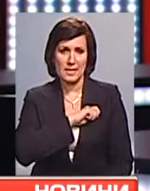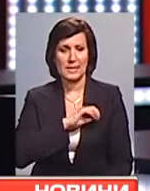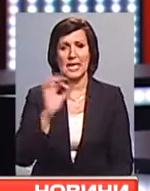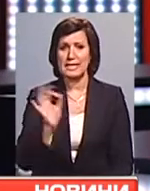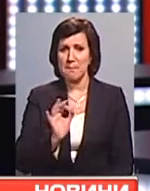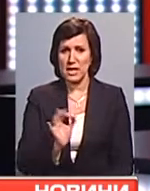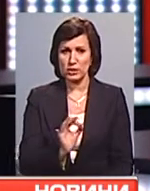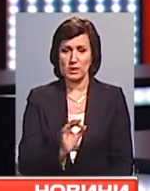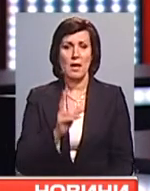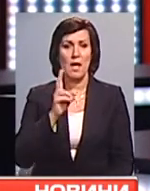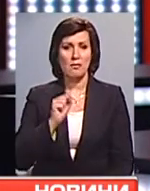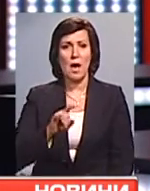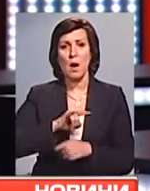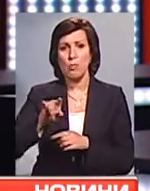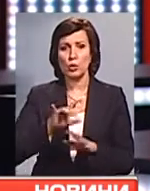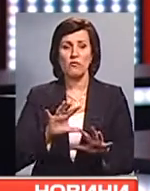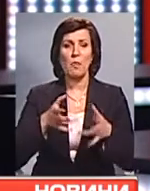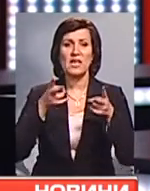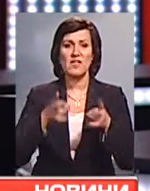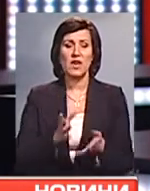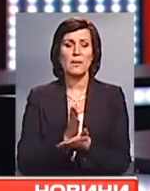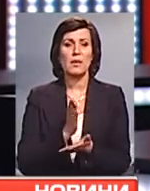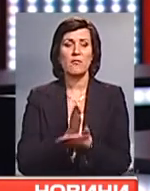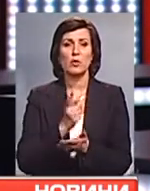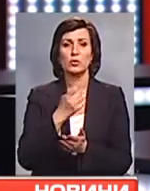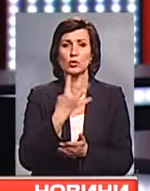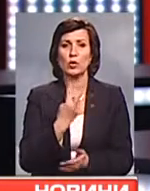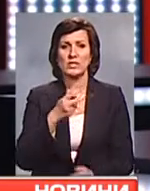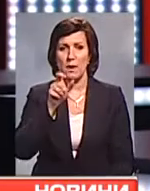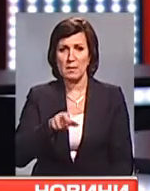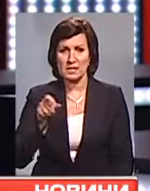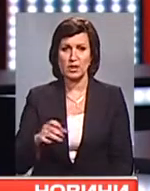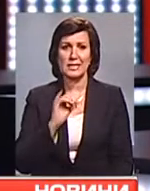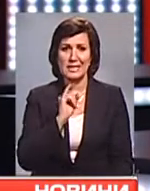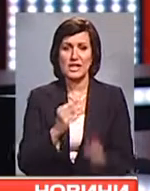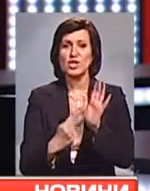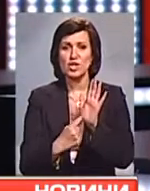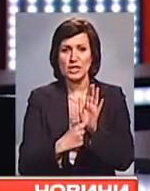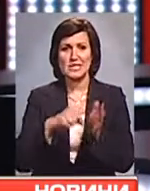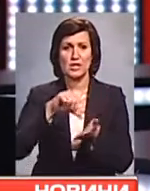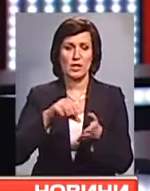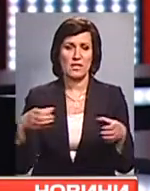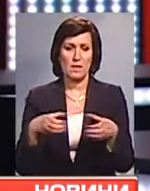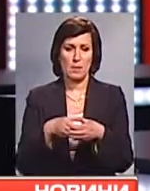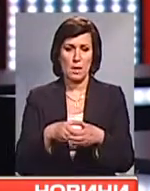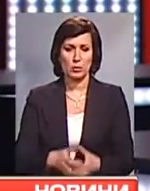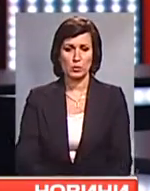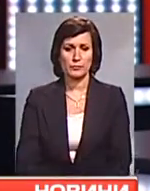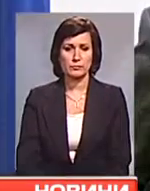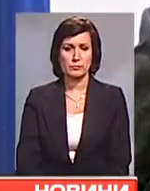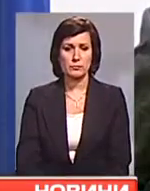Німеччині на борту в момент аварії перебувало 142 пасажири і 6 членів екіпажу